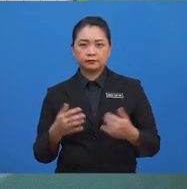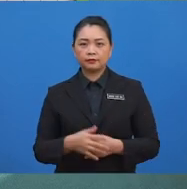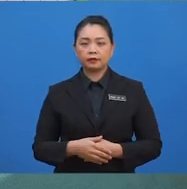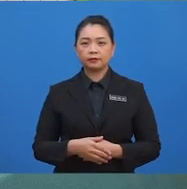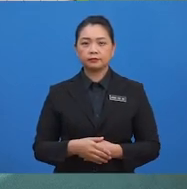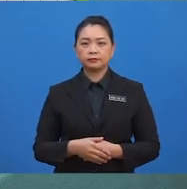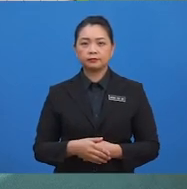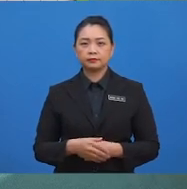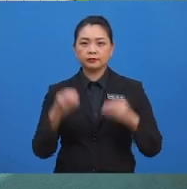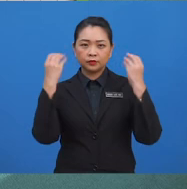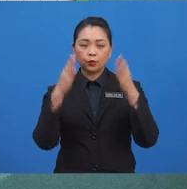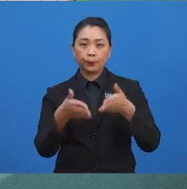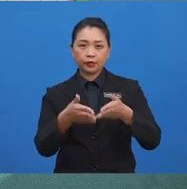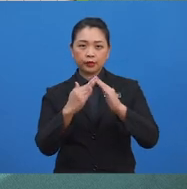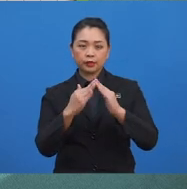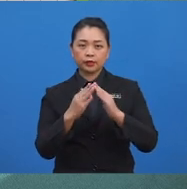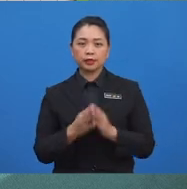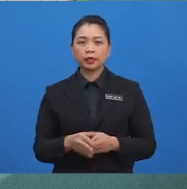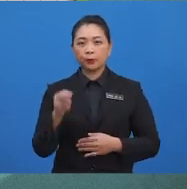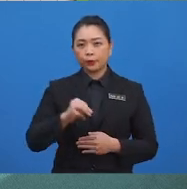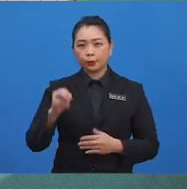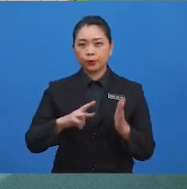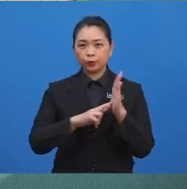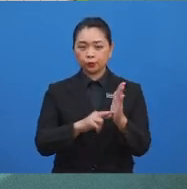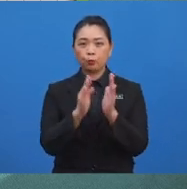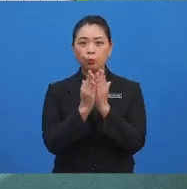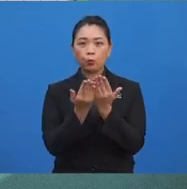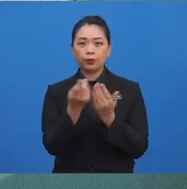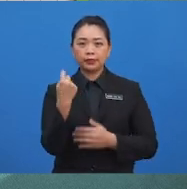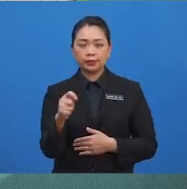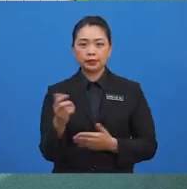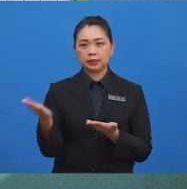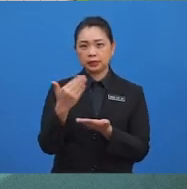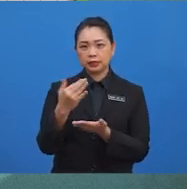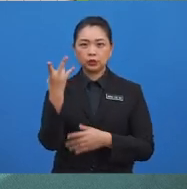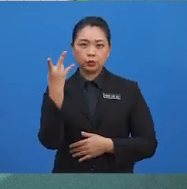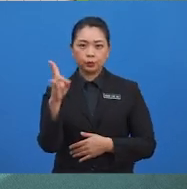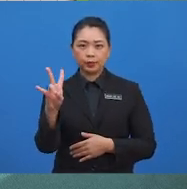Hai Cikgu Minte murid-murid rujuk buku teks mukasurat